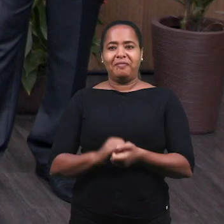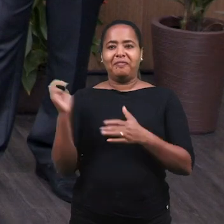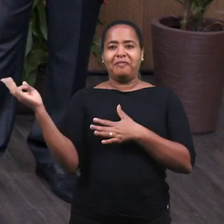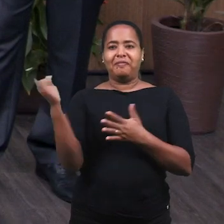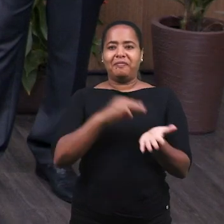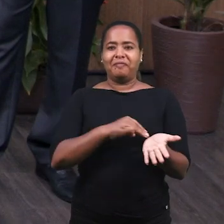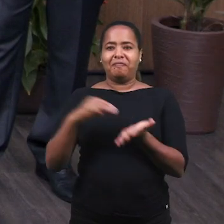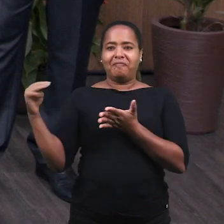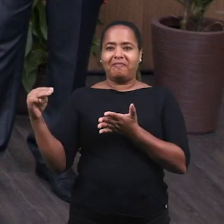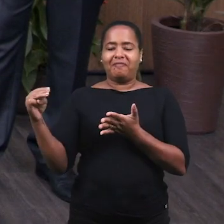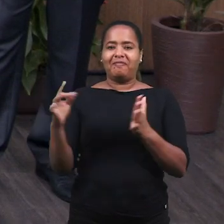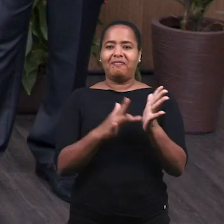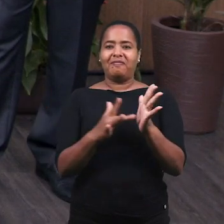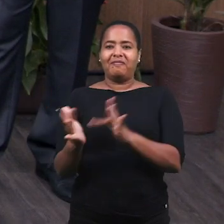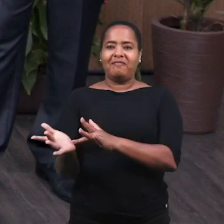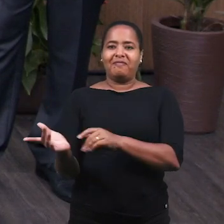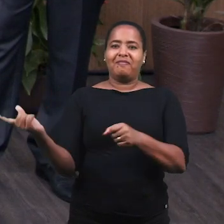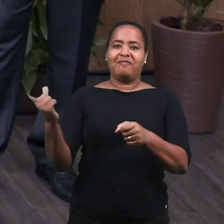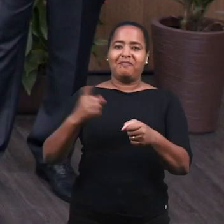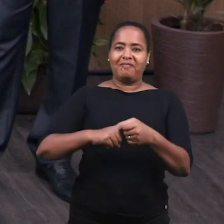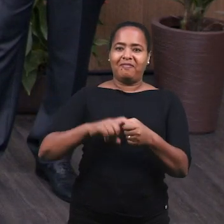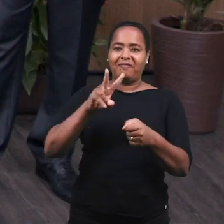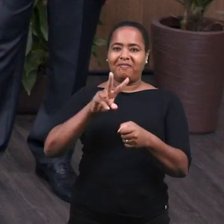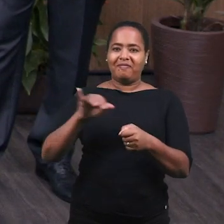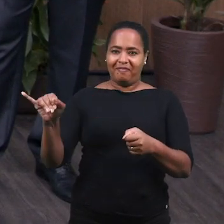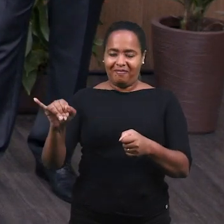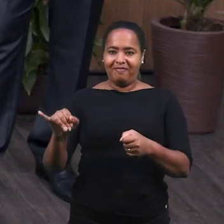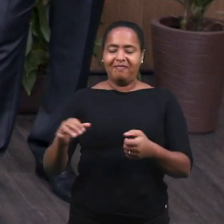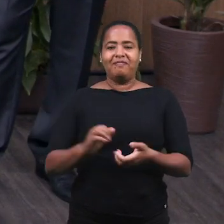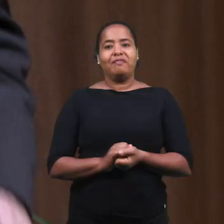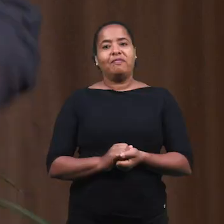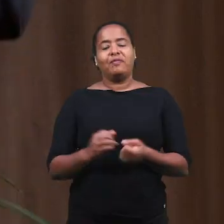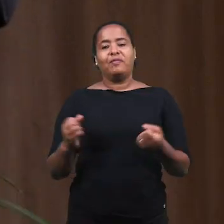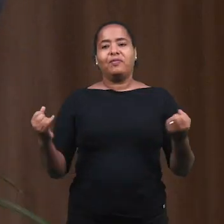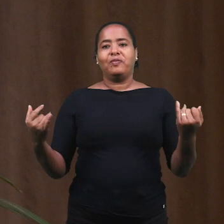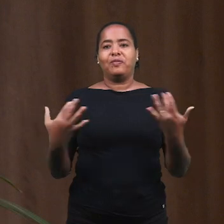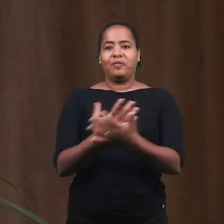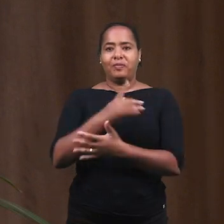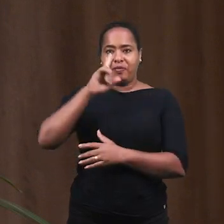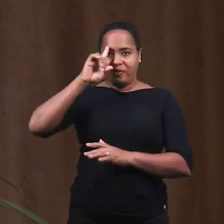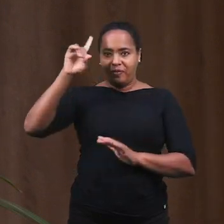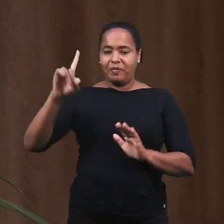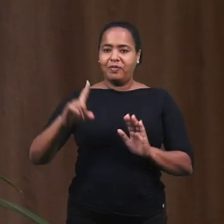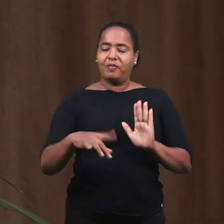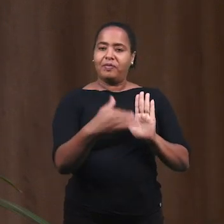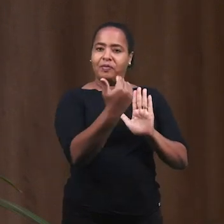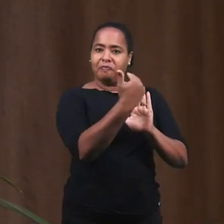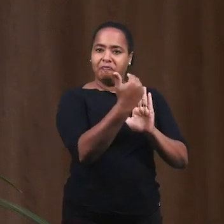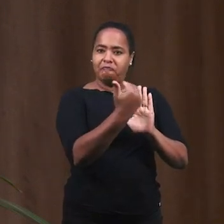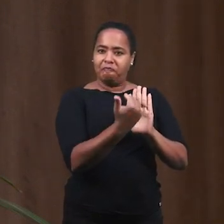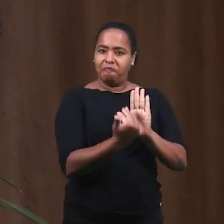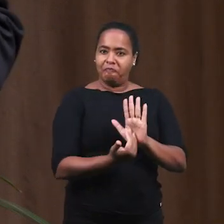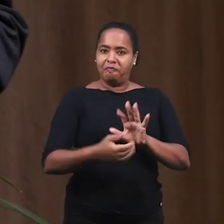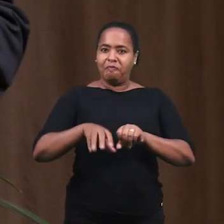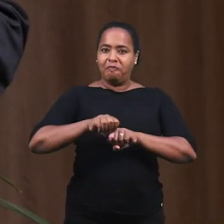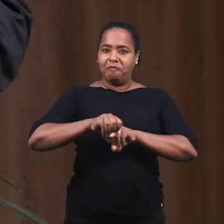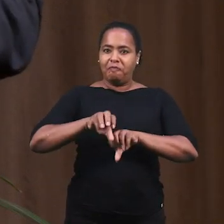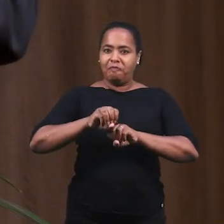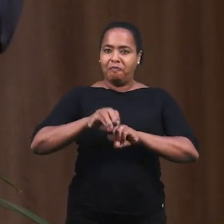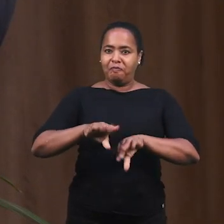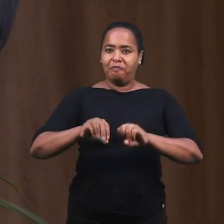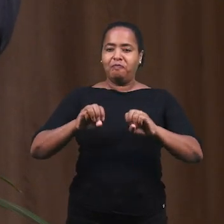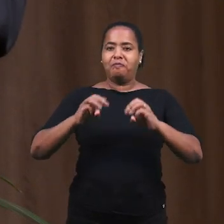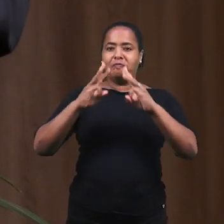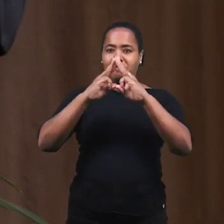Маранафа. Господь Иисус грядет. Слава Иисусу. Хотели бы напомнить, что наша рубрика